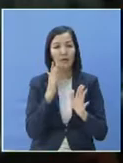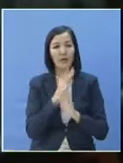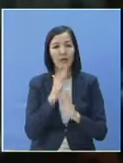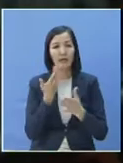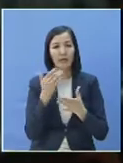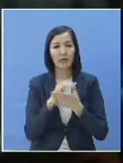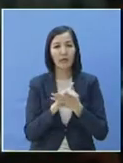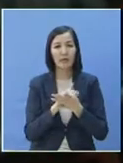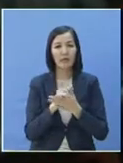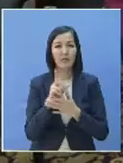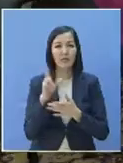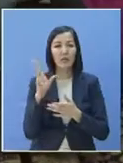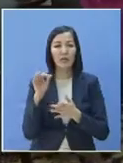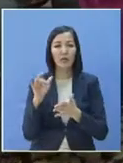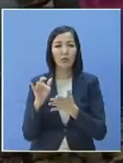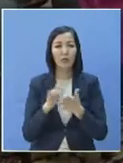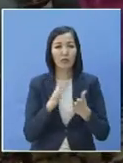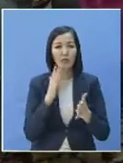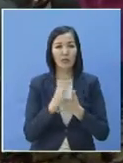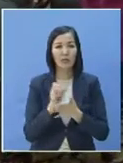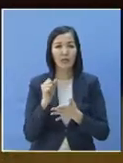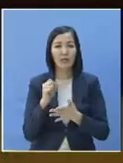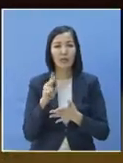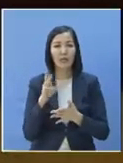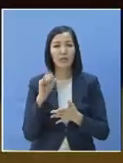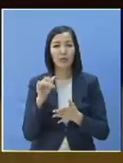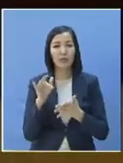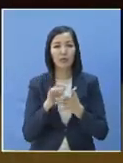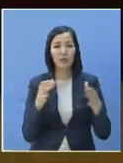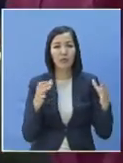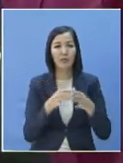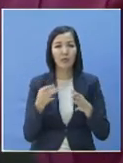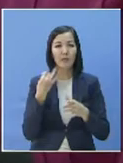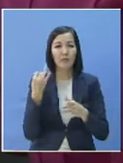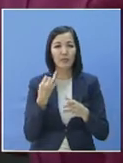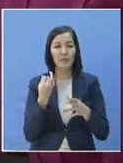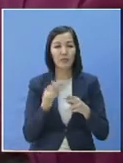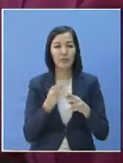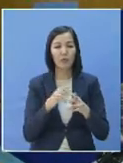танытар бірнеше екосоқпақтары да бар. Қысқасы, ақтаулық туристік компаниялар өкілдерін қызықтыратын